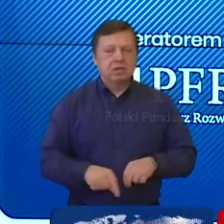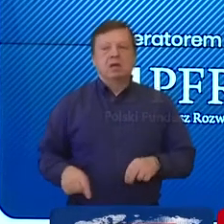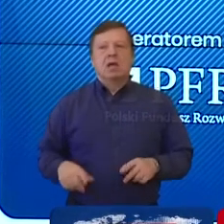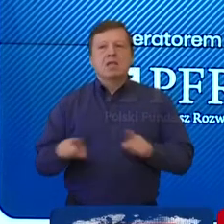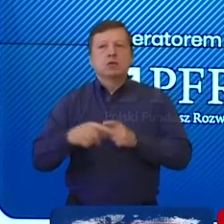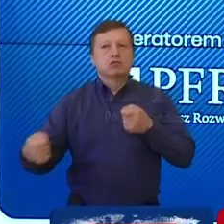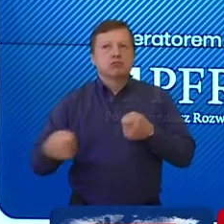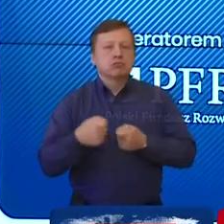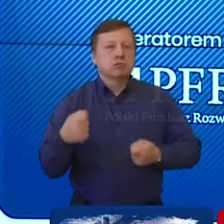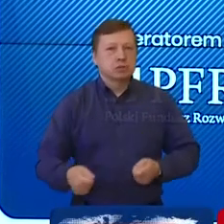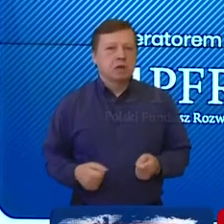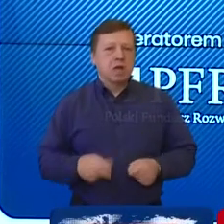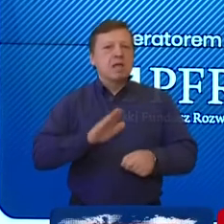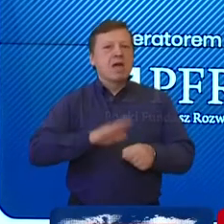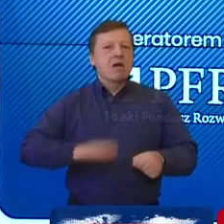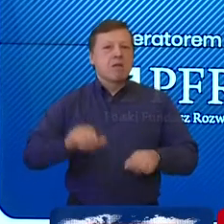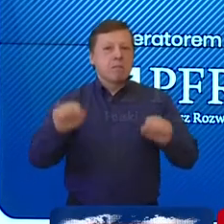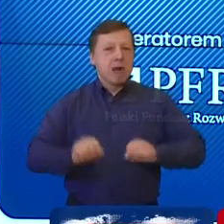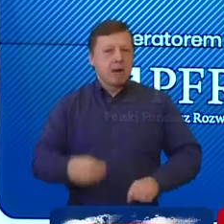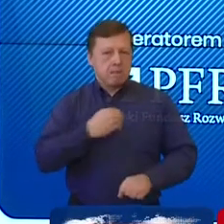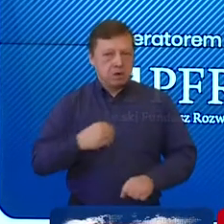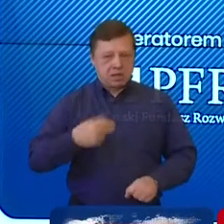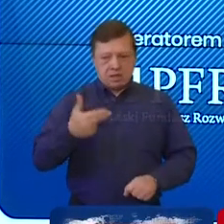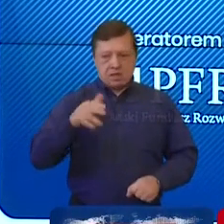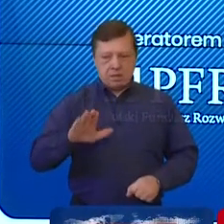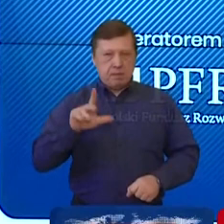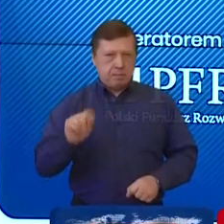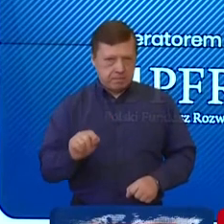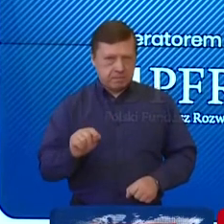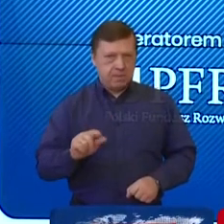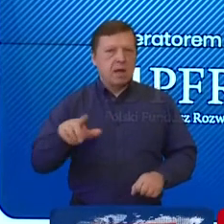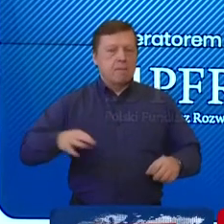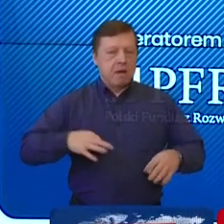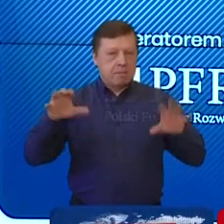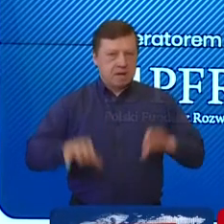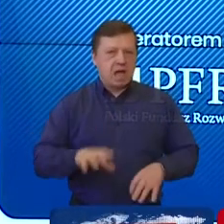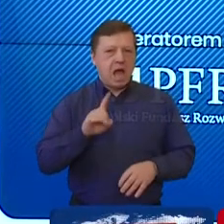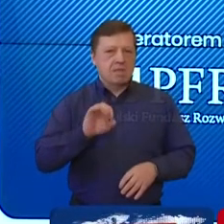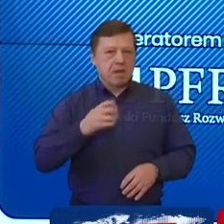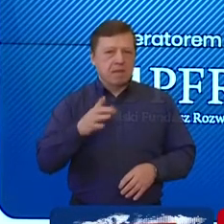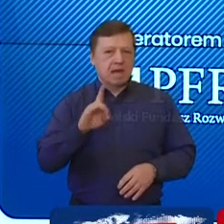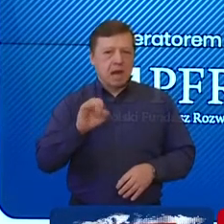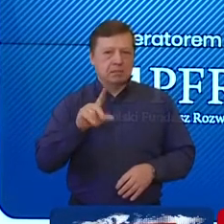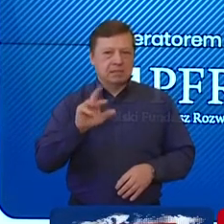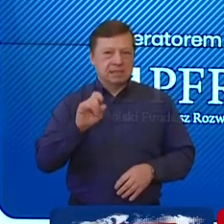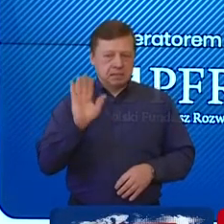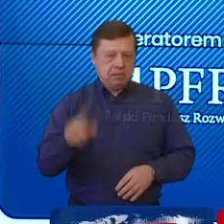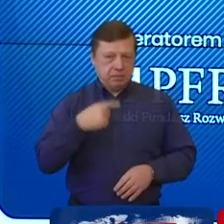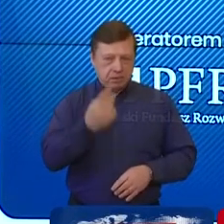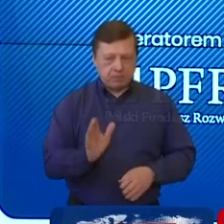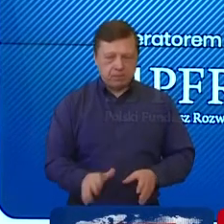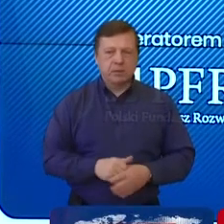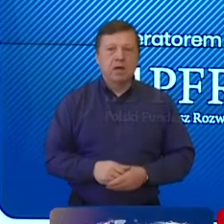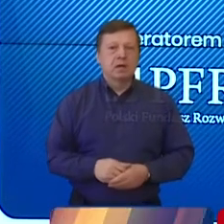współpracy, bardzo bliskiej współpracy z Narodowym Bankiem Polskim. O tym będzie mówił za chwilkę też pan prezes Adam Glapiński. Dla nas